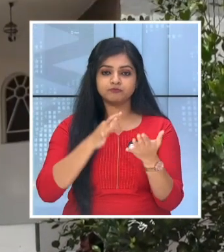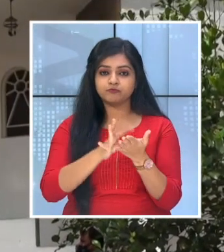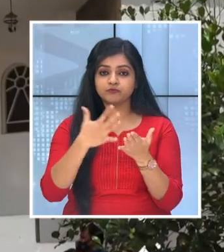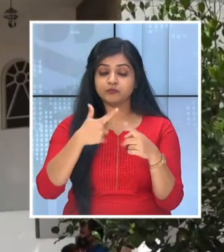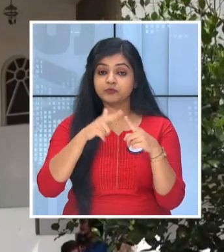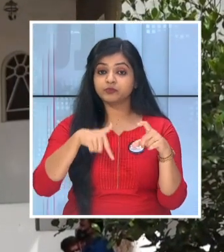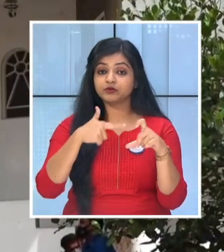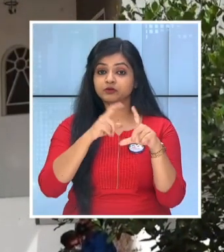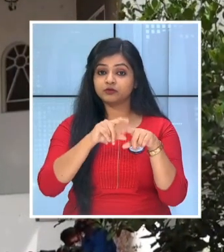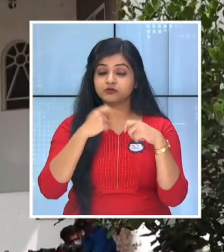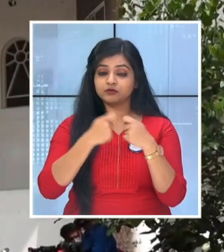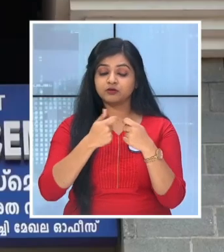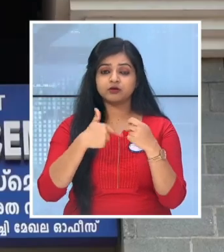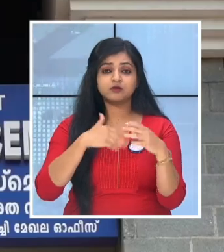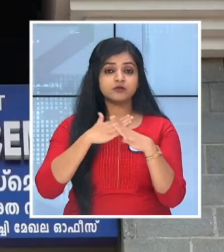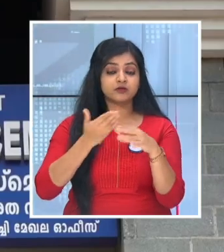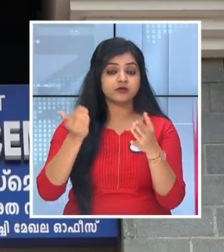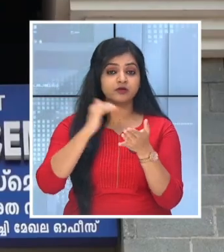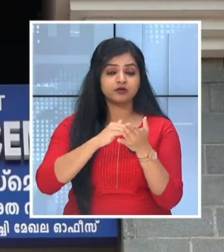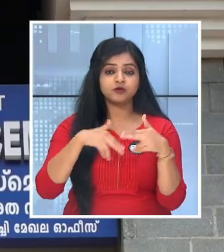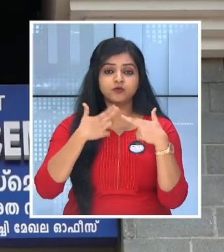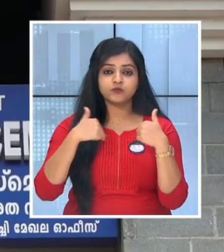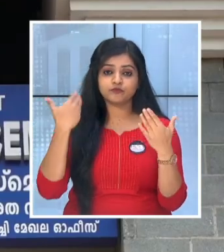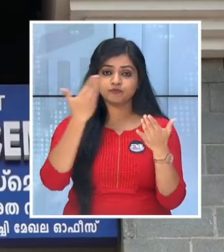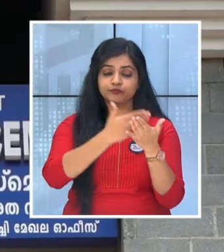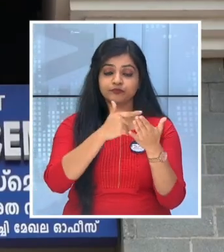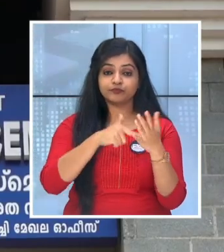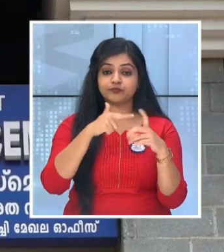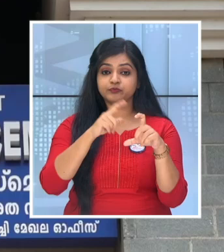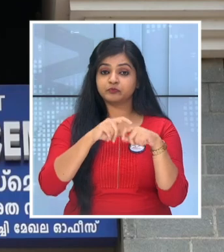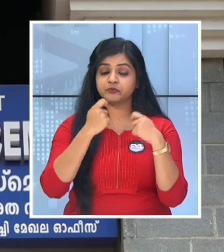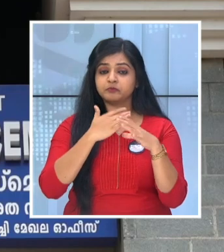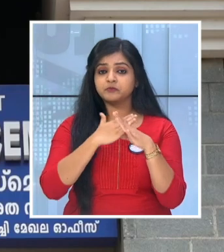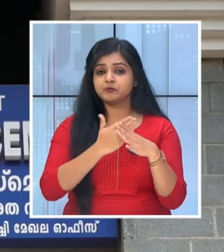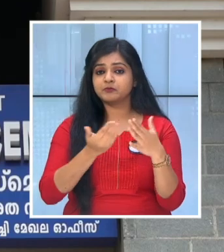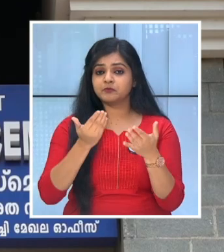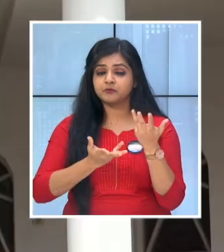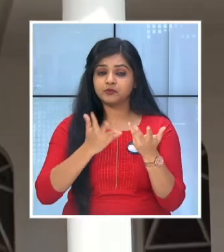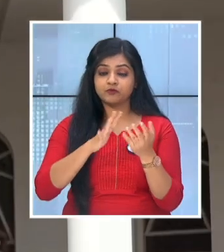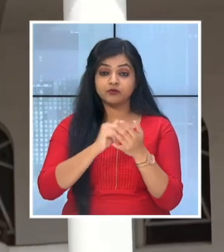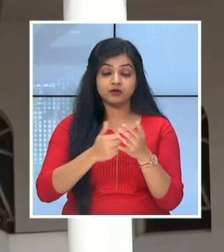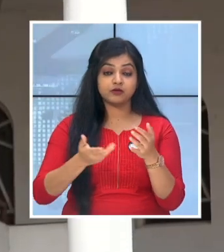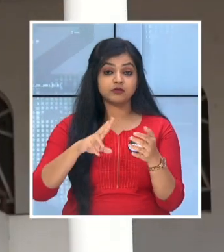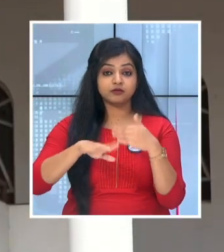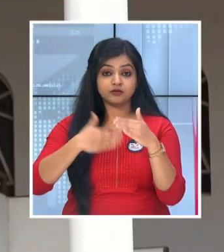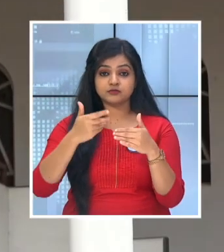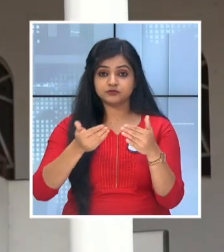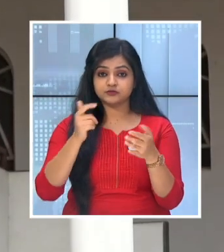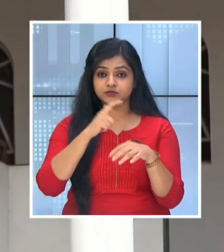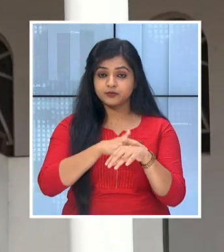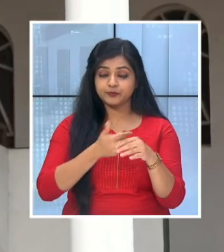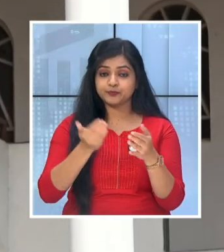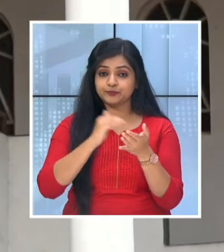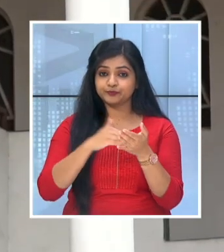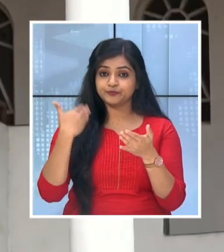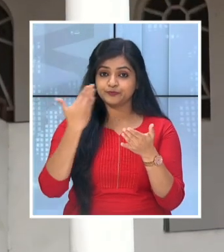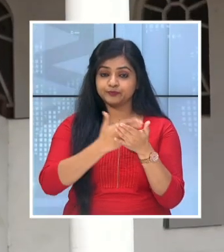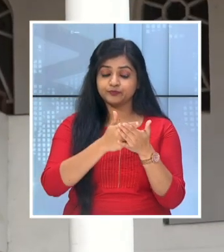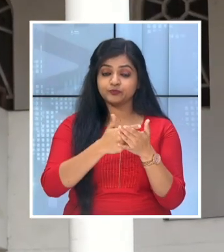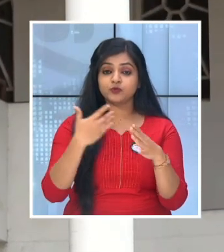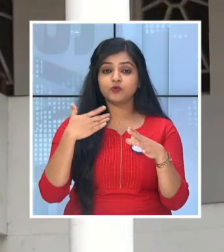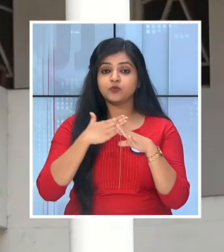എന്ന കാര്യം അറിയിച്ചിട്ടുണ്ട്. എന്തായാലും അവർ കൂടുതൽ സമയം തേടി. അടുത്ത തവണ കേസ് പരിഗണിക്കുമ്പോൾ അതിന് കൗണ്ടർ അഫിഡവിറ്റ്, എതിർ